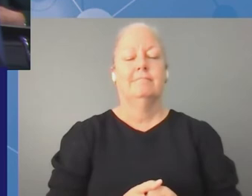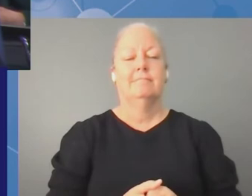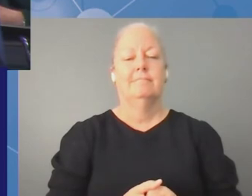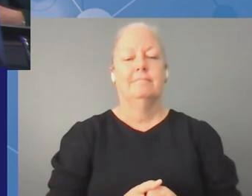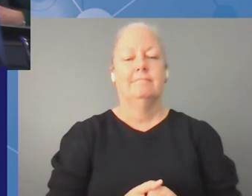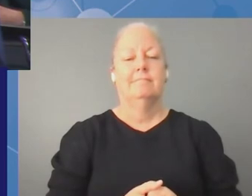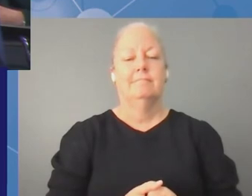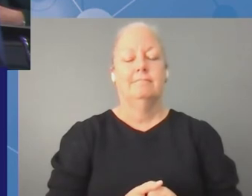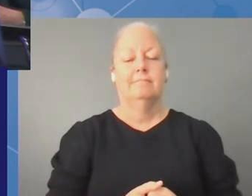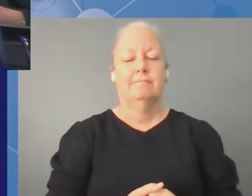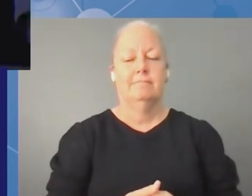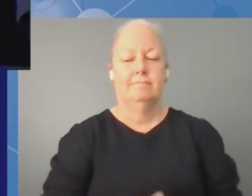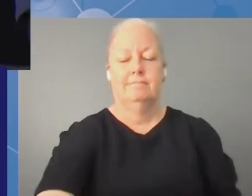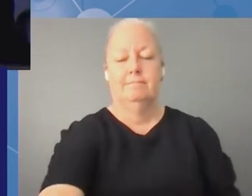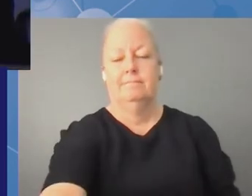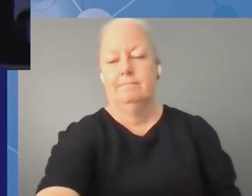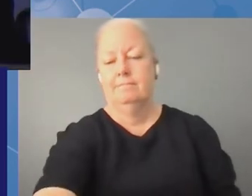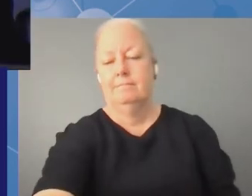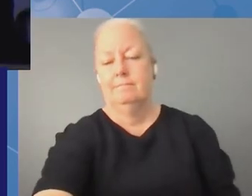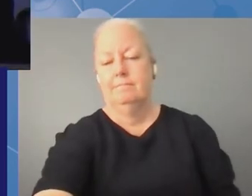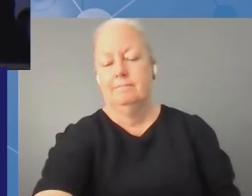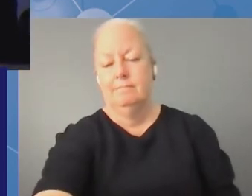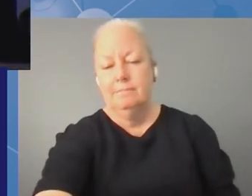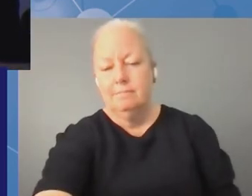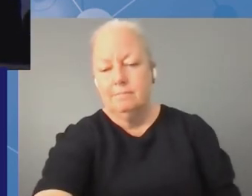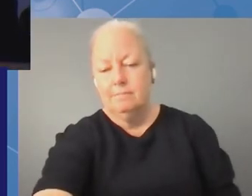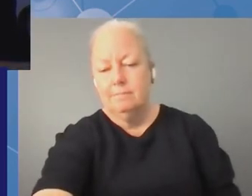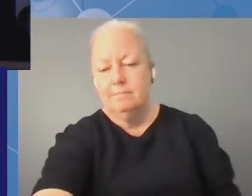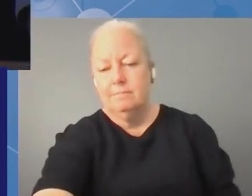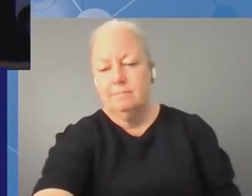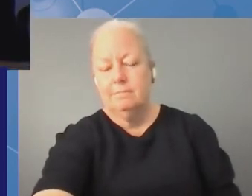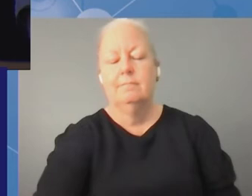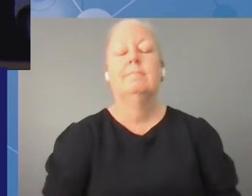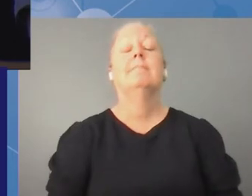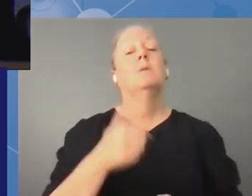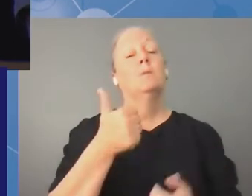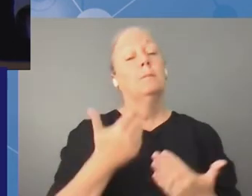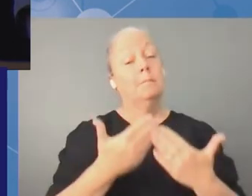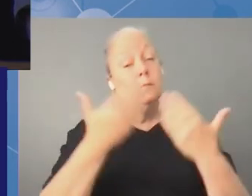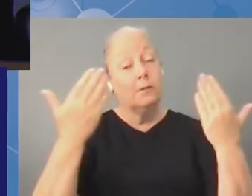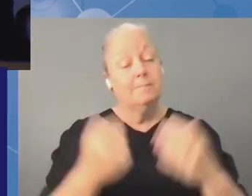سأتحدث بالفرنسية. اسمي أوسي، أنا من بنين. أود أن أشكر